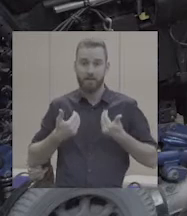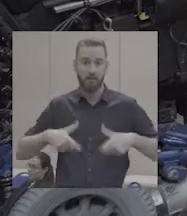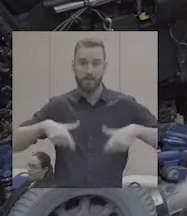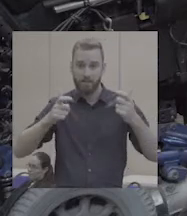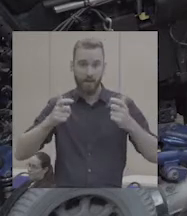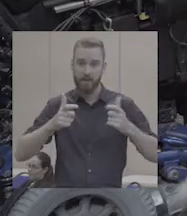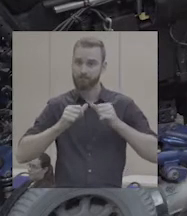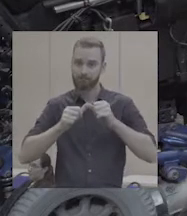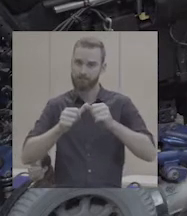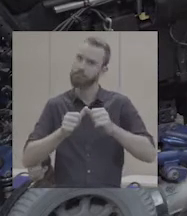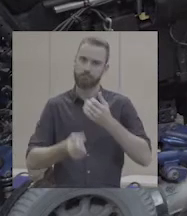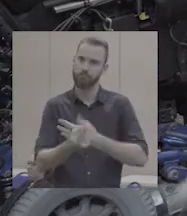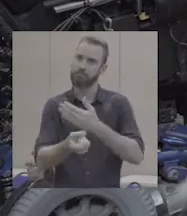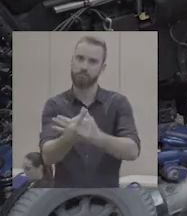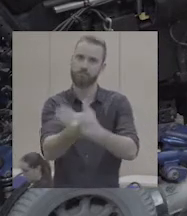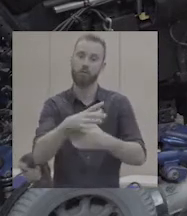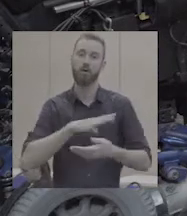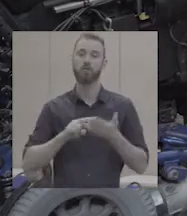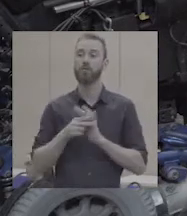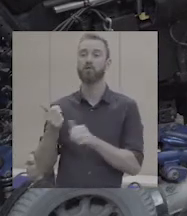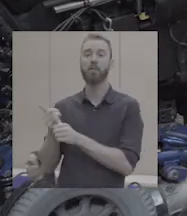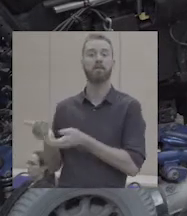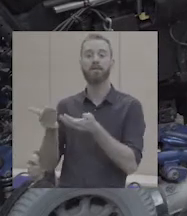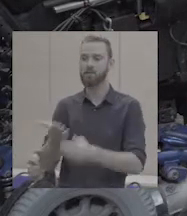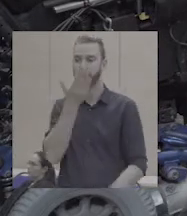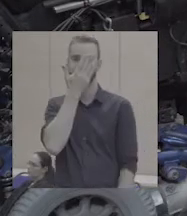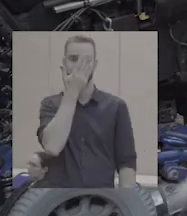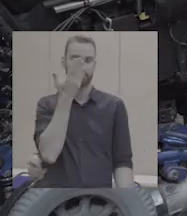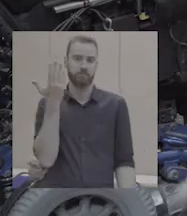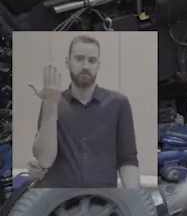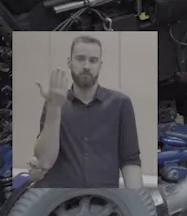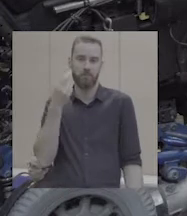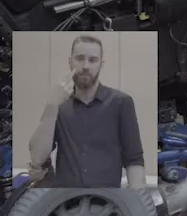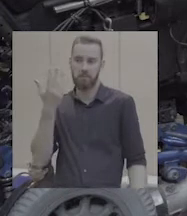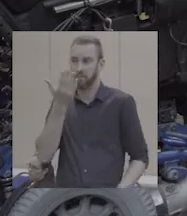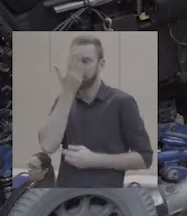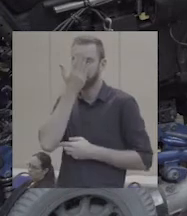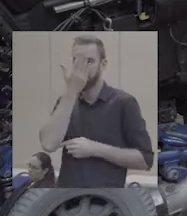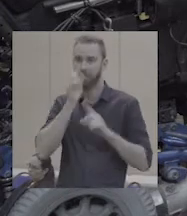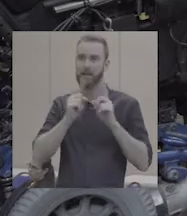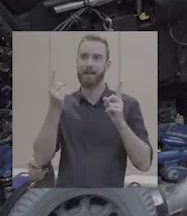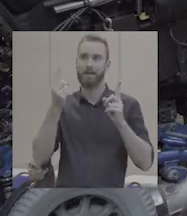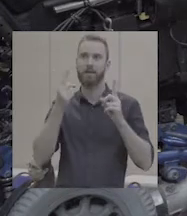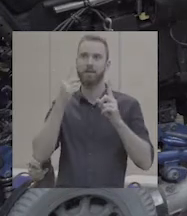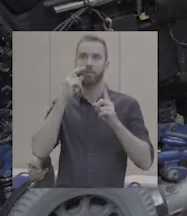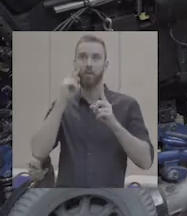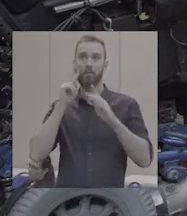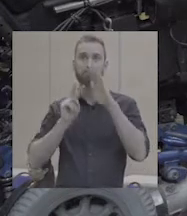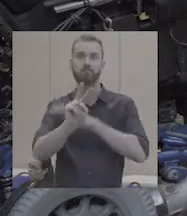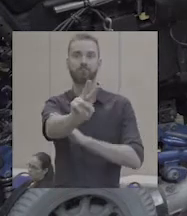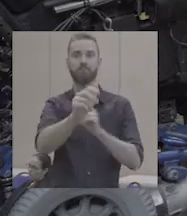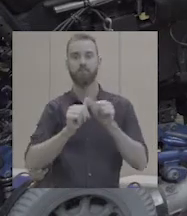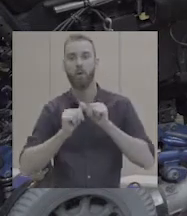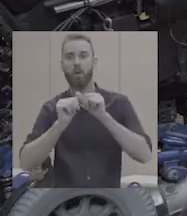bâtiment-là. Vous autres, vous êtes en livraison, vous avez le nez collé dessus, je comprends très bien. Mais essayez d'avoir une vision long